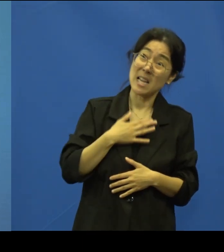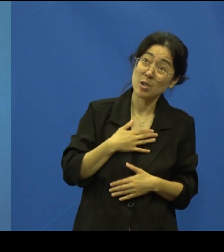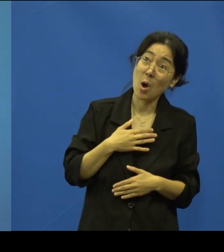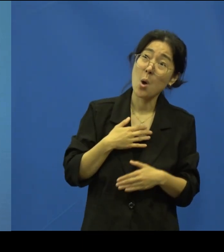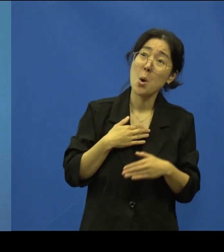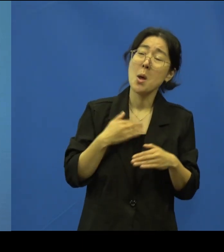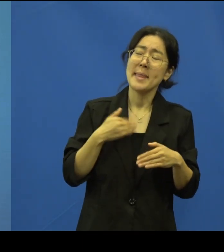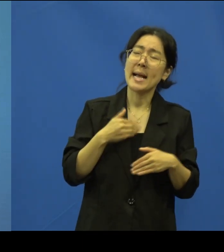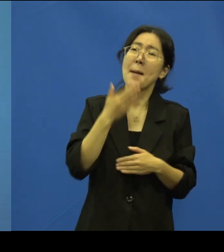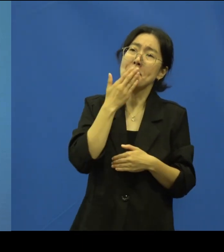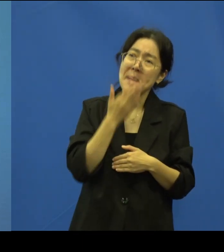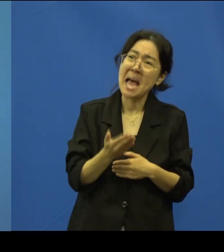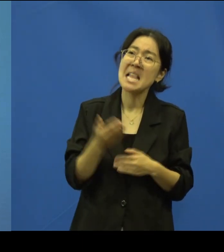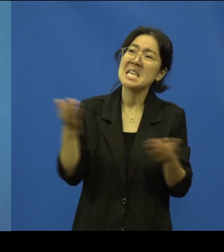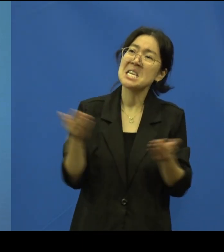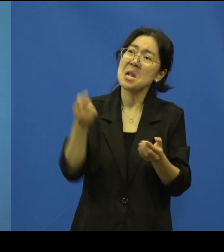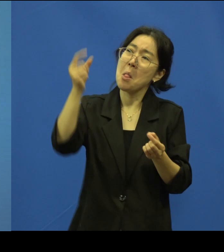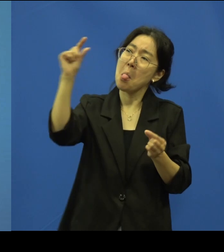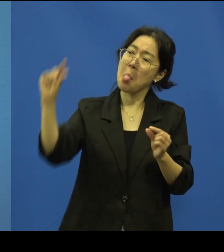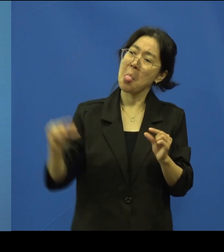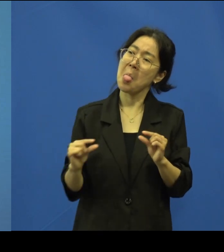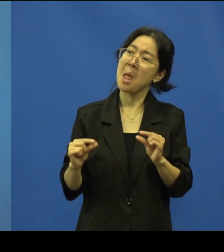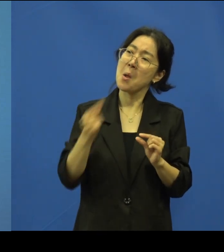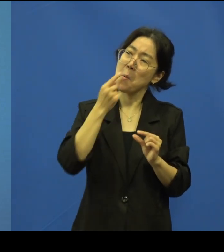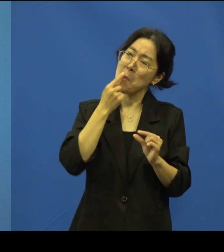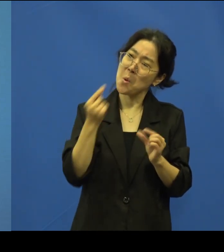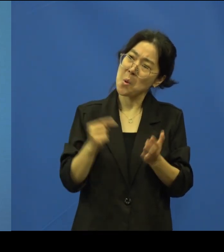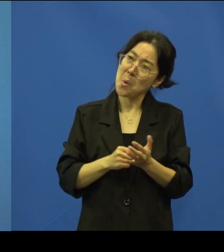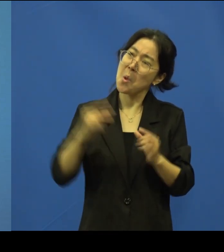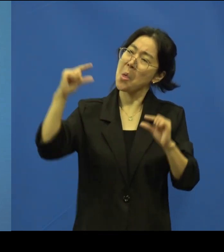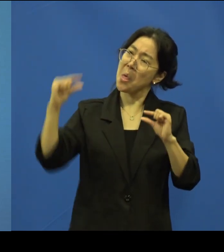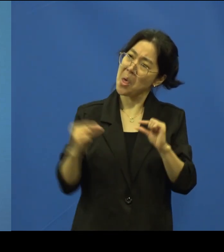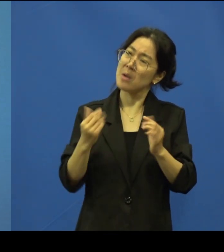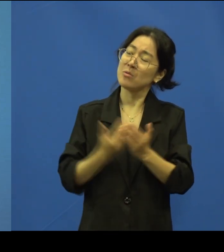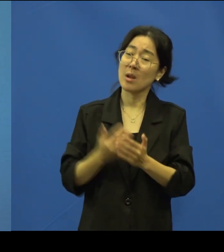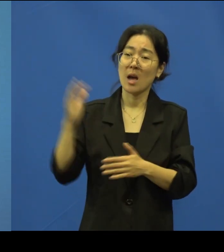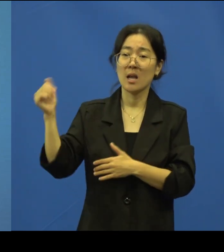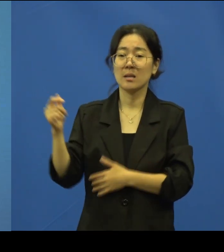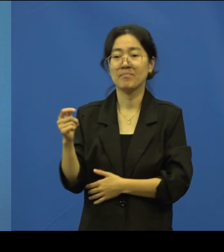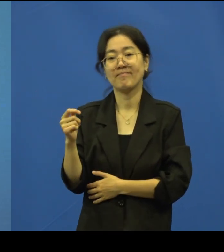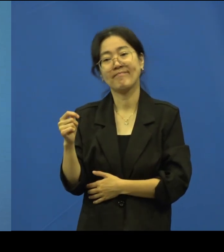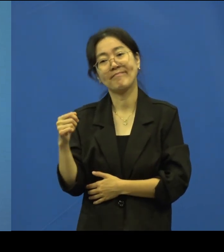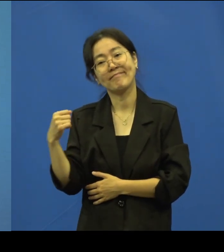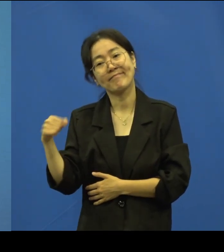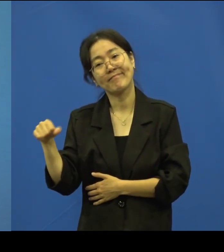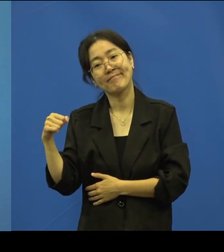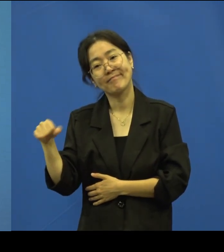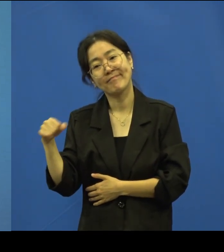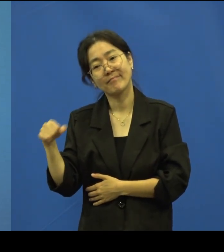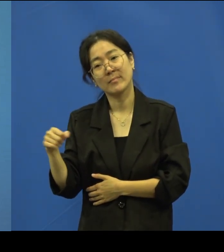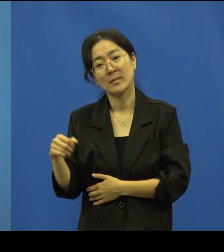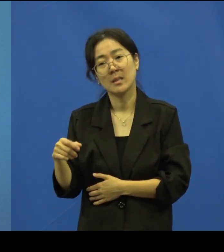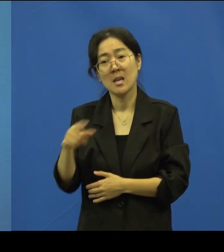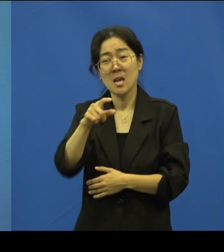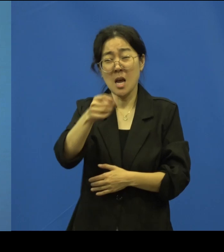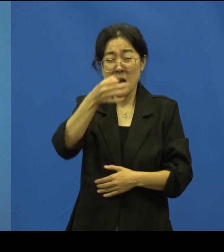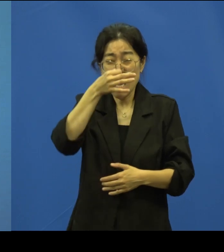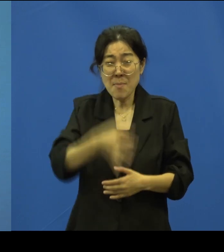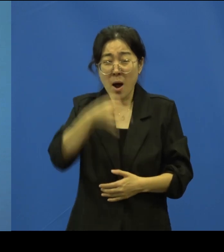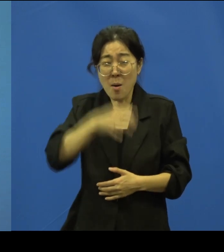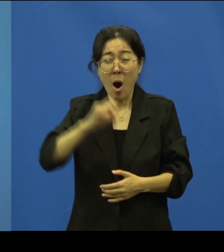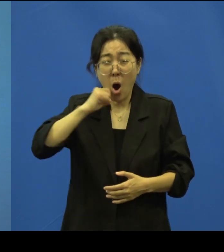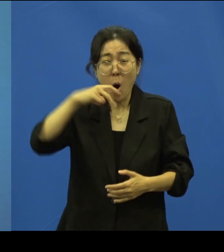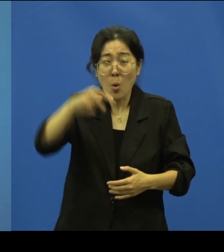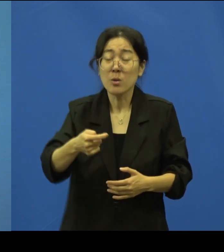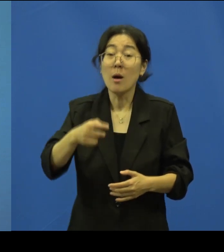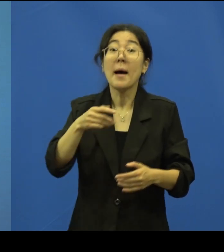붙잡아 주시고 저와 함께 해 주시옵소서. 언제나 100% 주님이 우리와 함께 하실 줄로 믿습니다. 그러니까 이들이